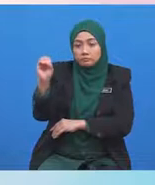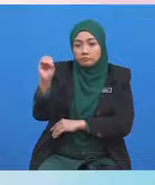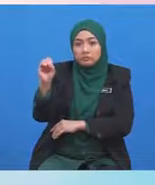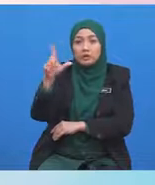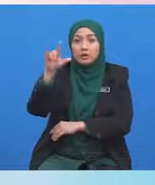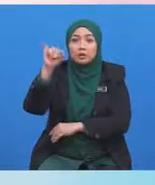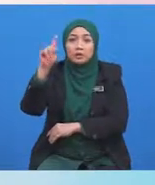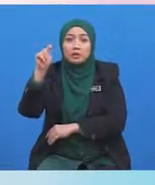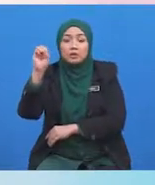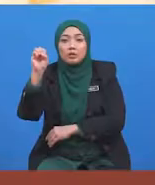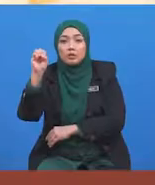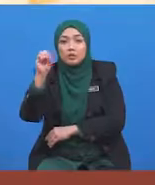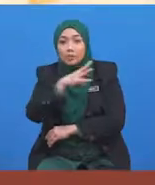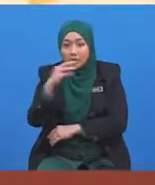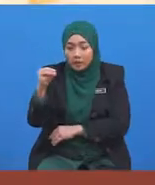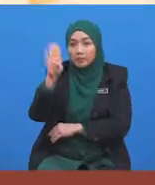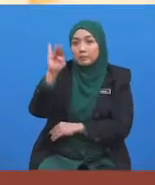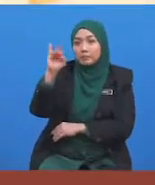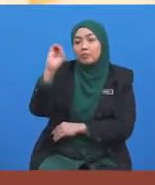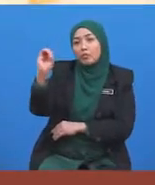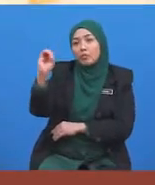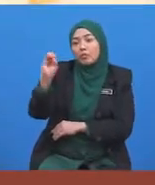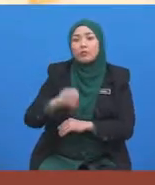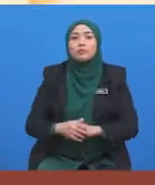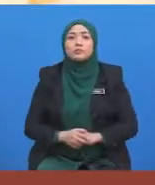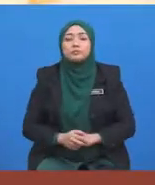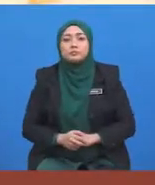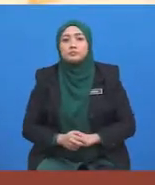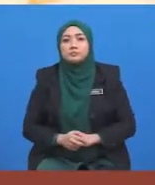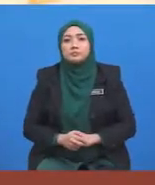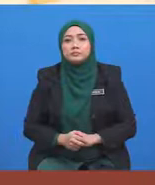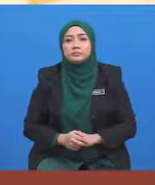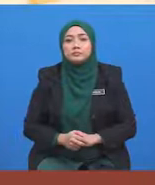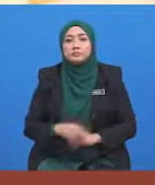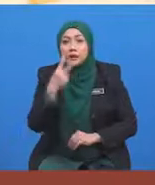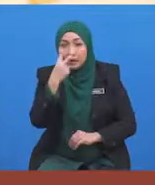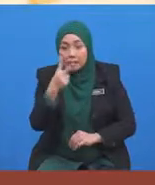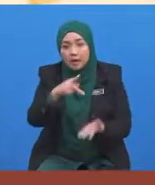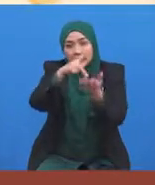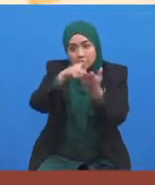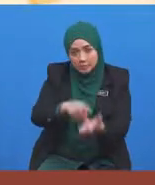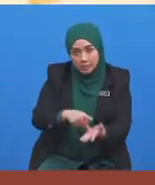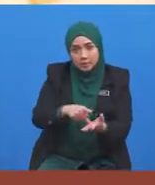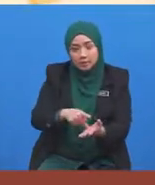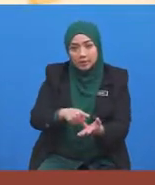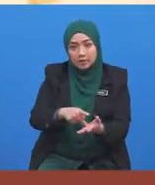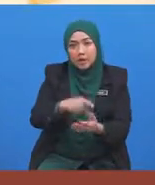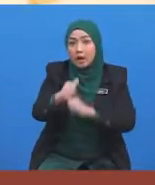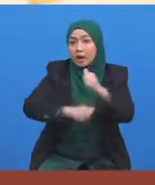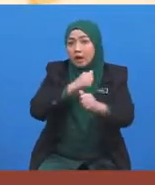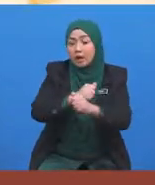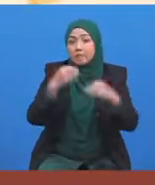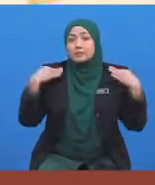dan biosfera. Baiklah pelajar, kita akan lihat kesan pergerakan jisim ke atas alam sekitar fizikal yang